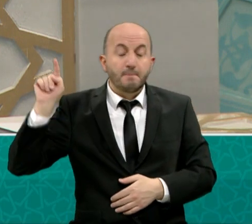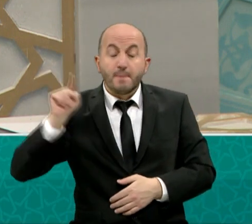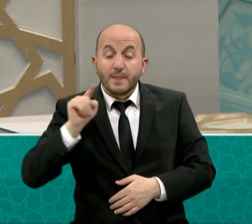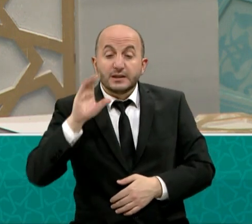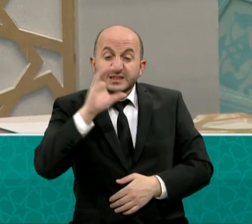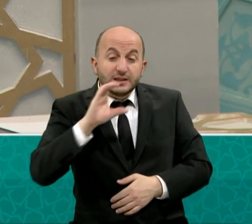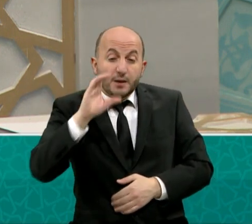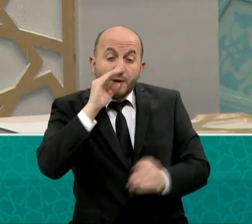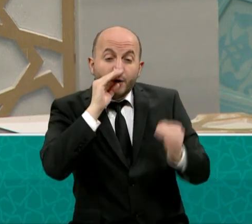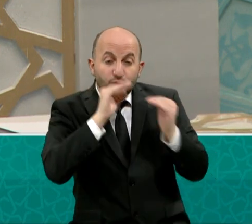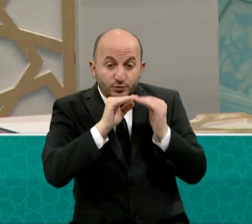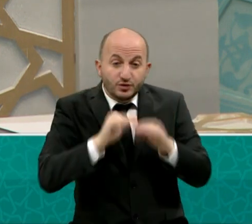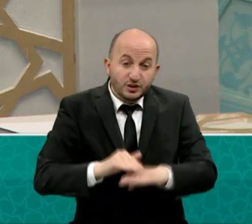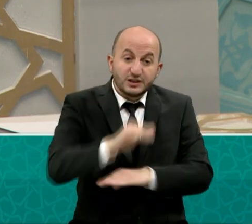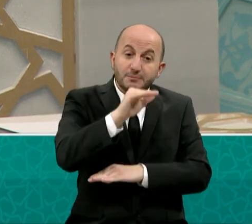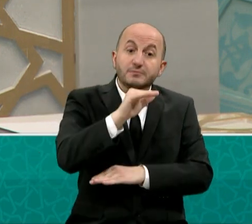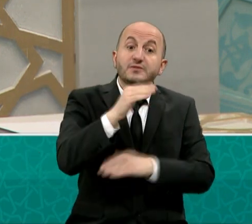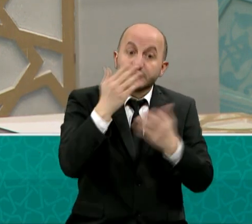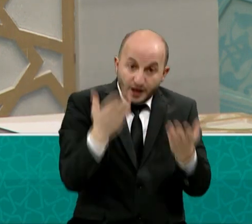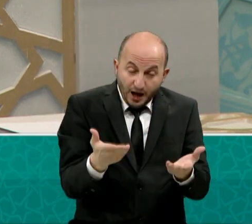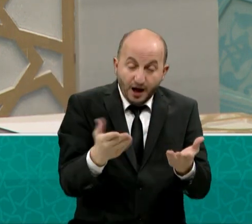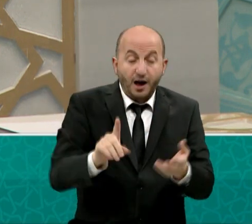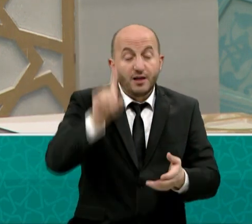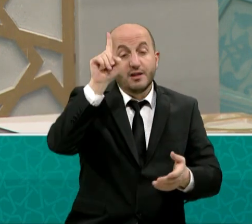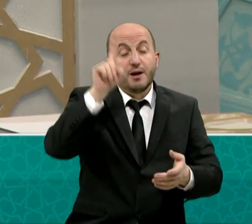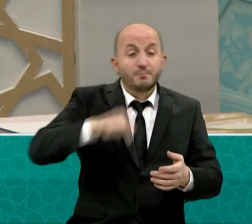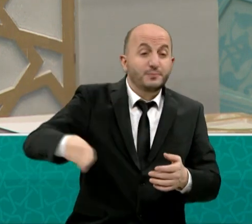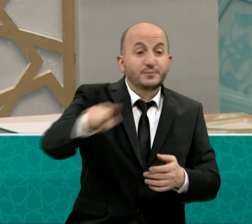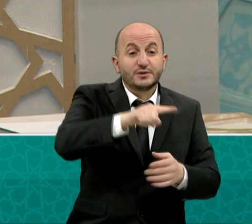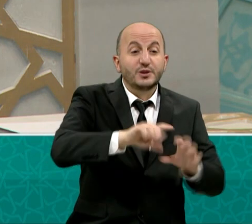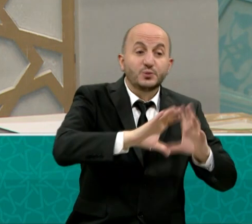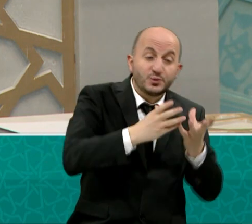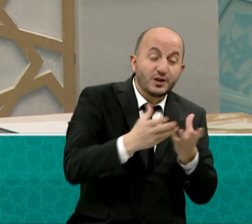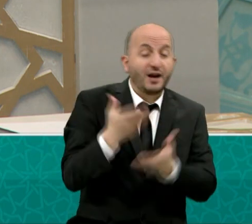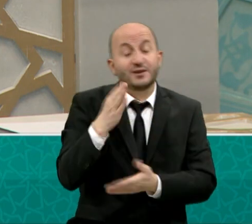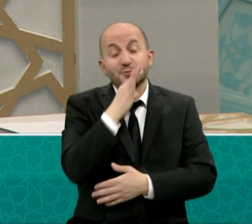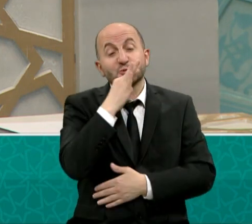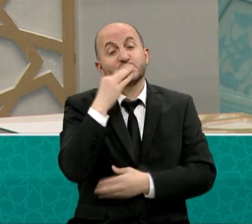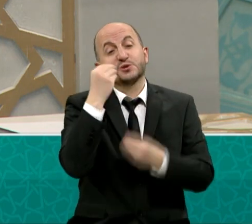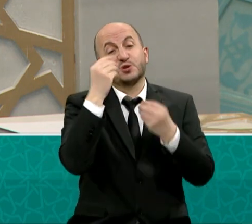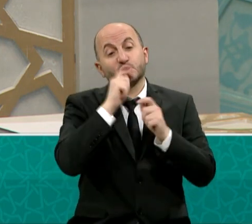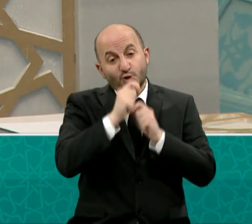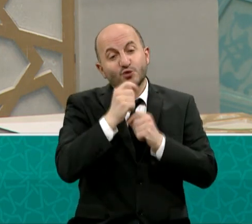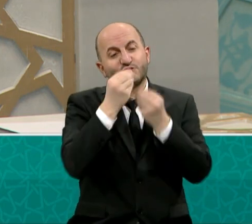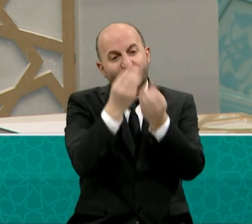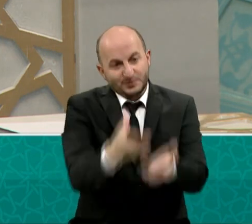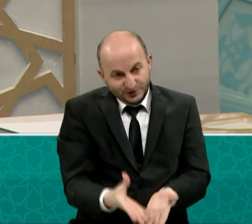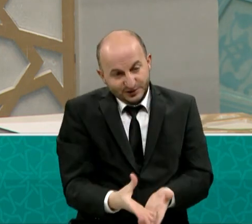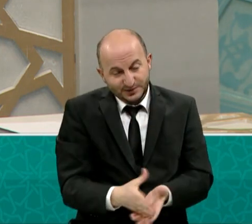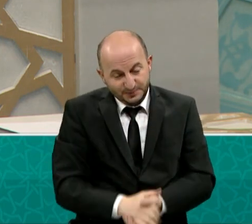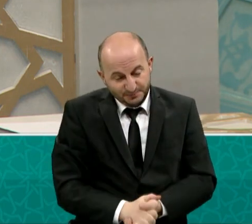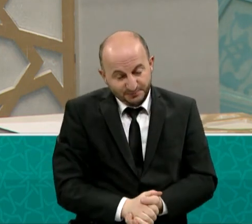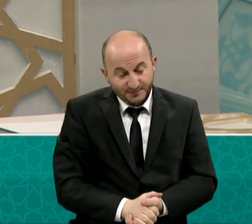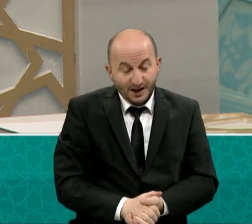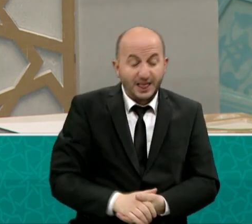dine, İslam'a uygun yaşadığımız takdirde de Rabbimiz bize dünya ahiret mutluluğu vaat etmiştir. Dolayısıyla din